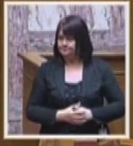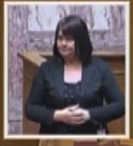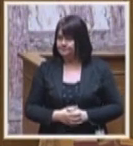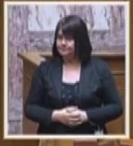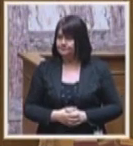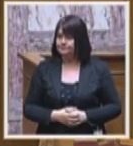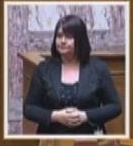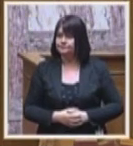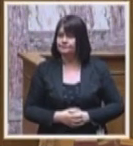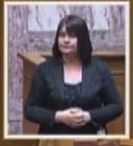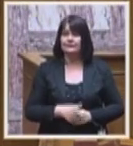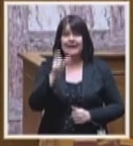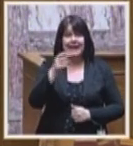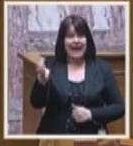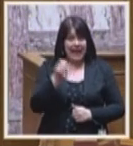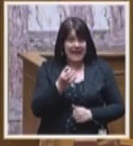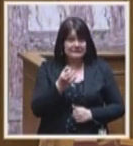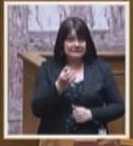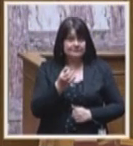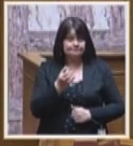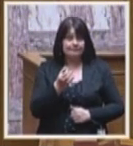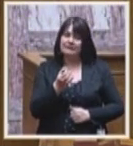Γιατί αυτά που εσείς λέτε όχι μόνο δεν είναι σωστά,